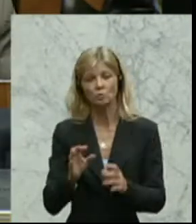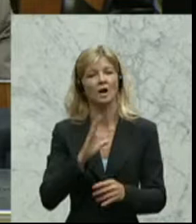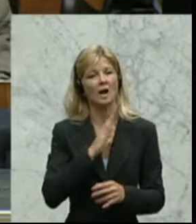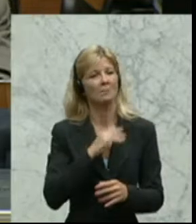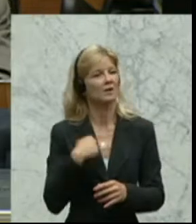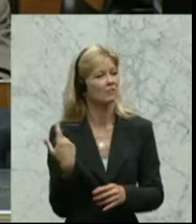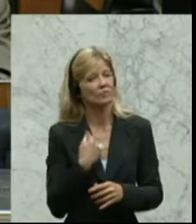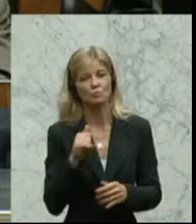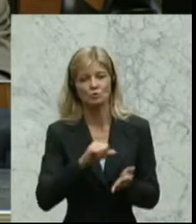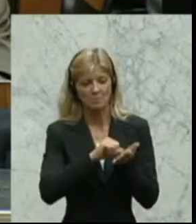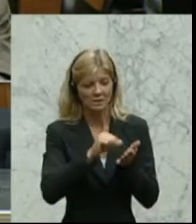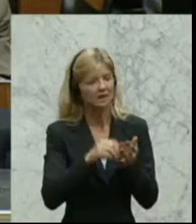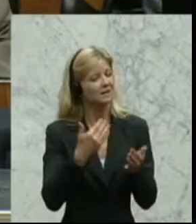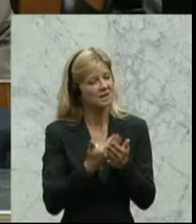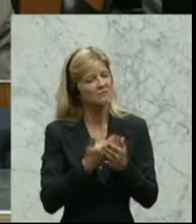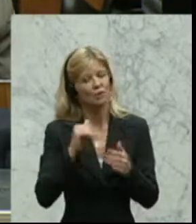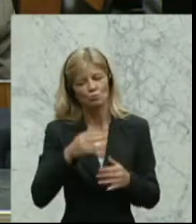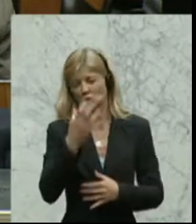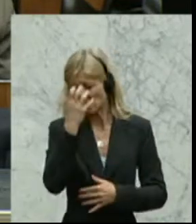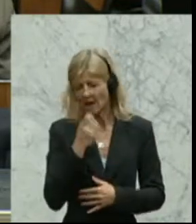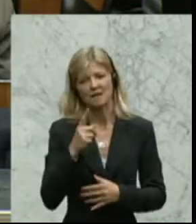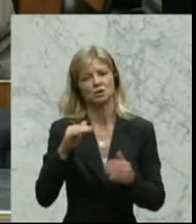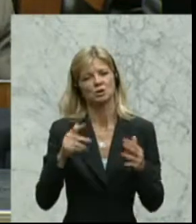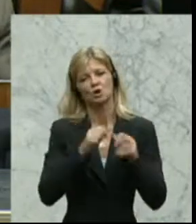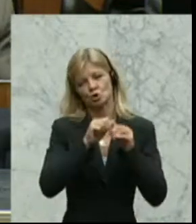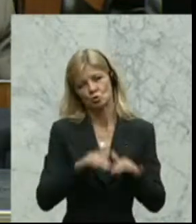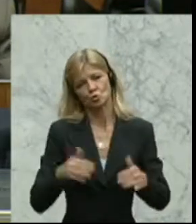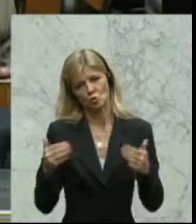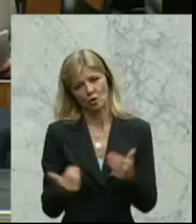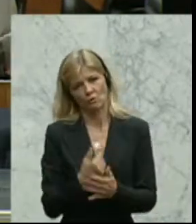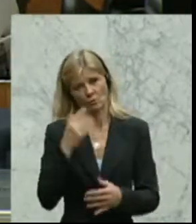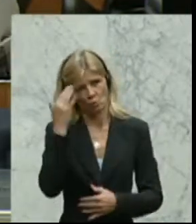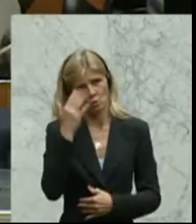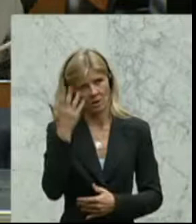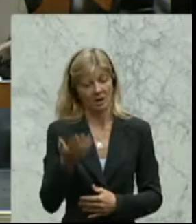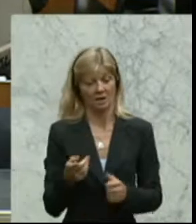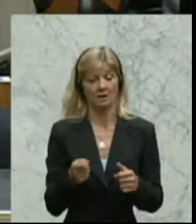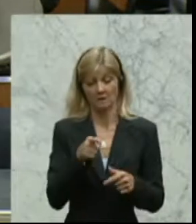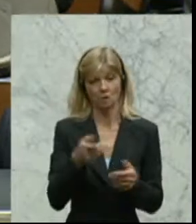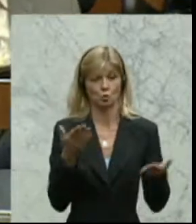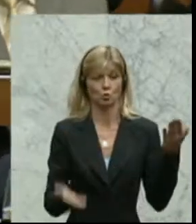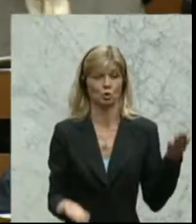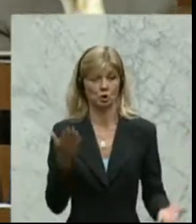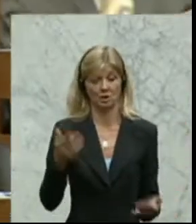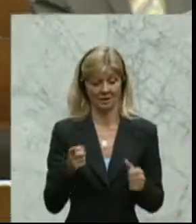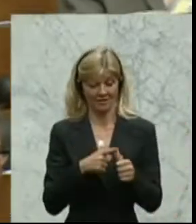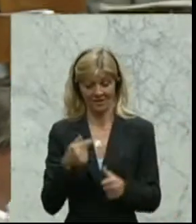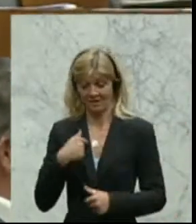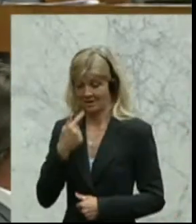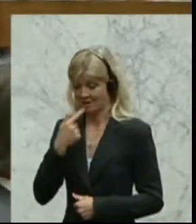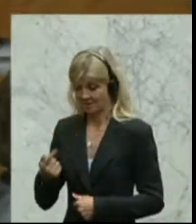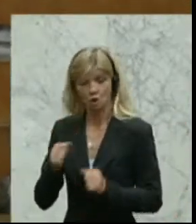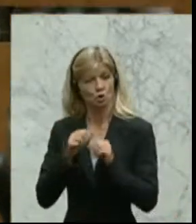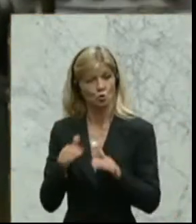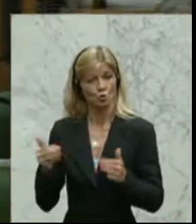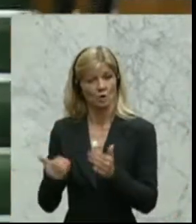nachdenken. Aber da fängt der Unterschied an. Wenn ich Strukturreform sage, dann denke ich Strukturen in der Verwaltung,